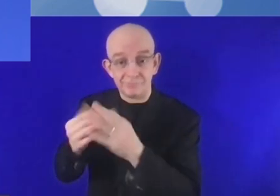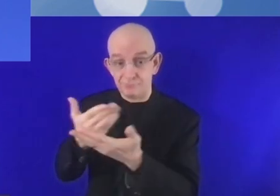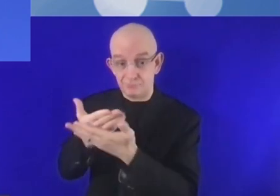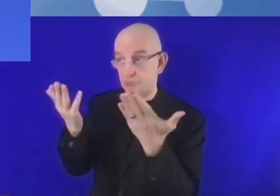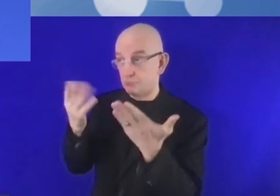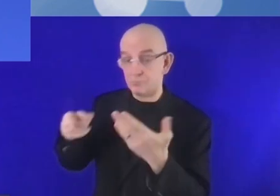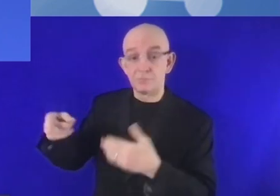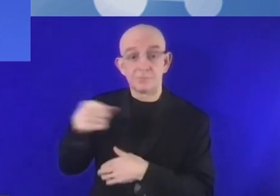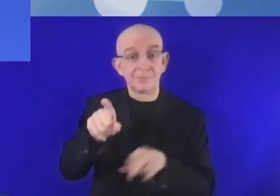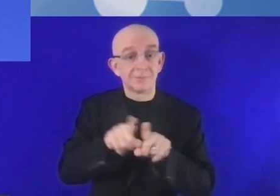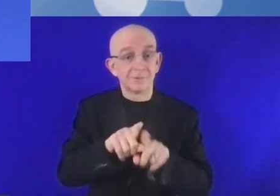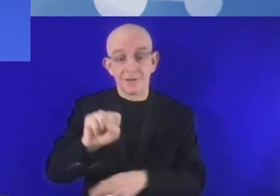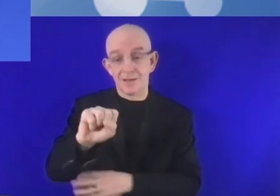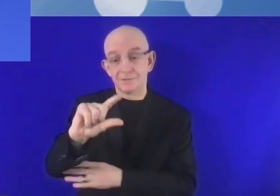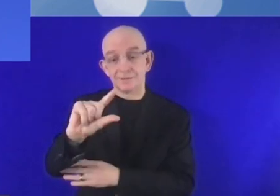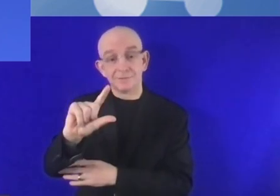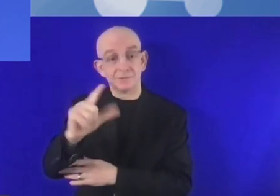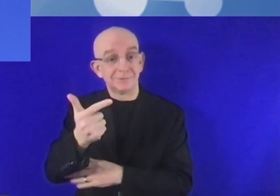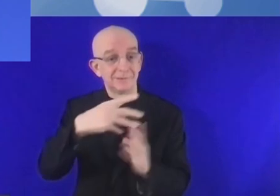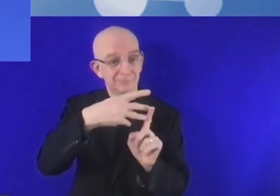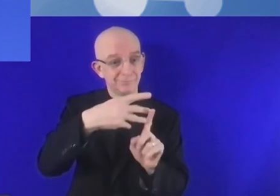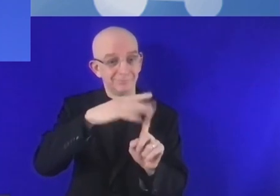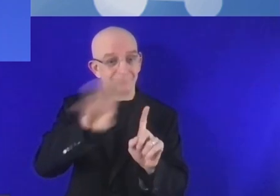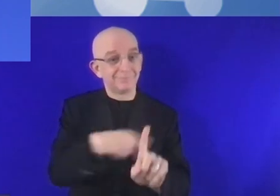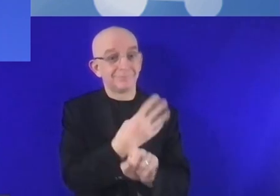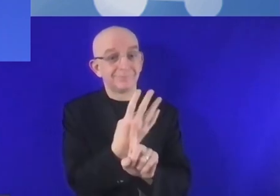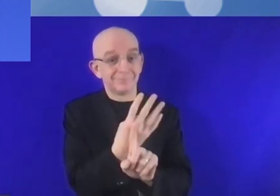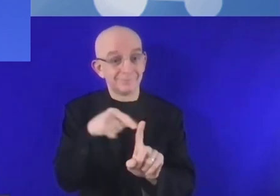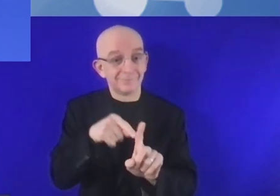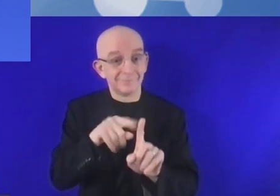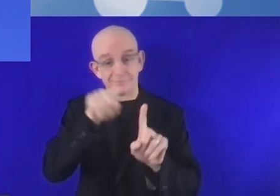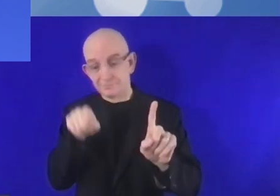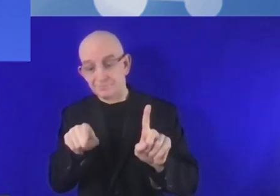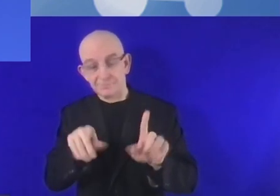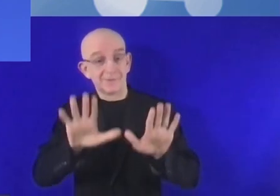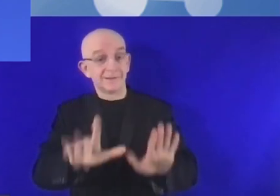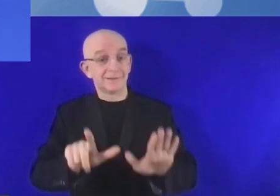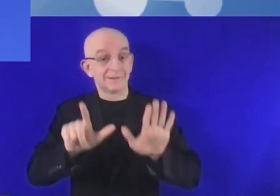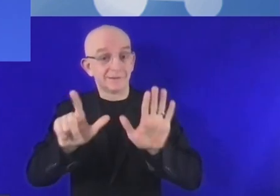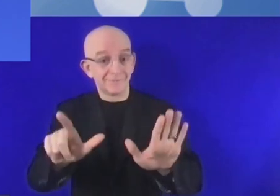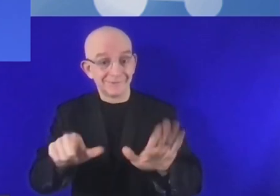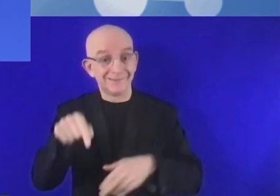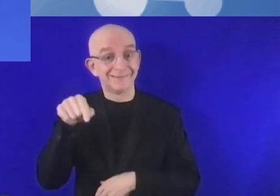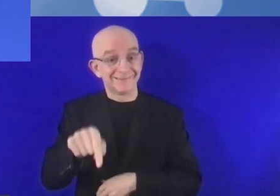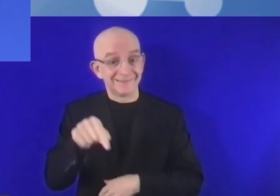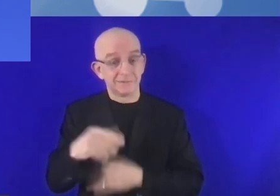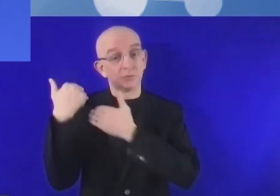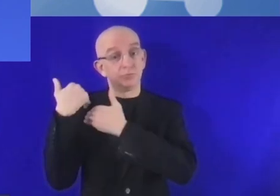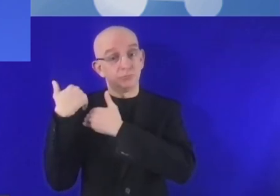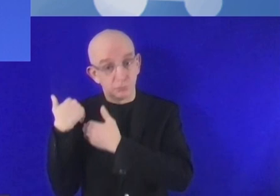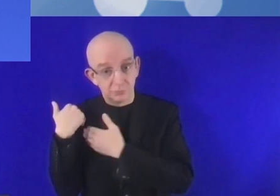ONZ zapewniły możliwość współpracy w celu realizowania celów zrównoważonego rozwoju,